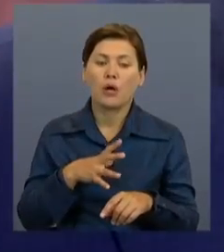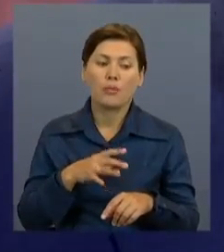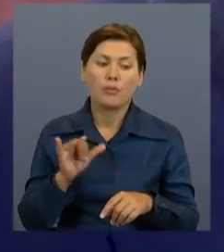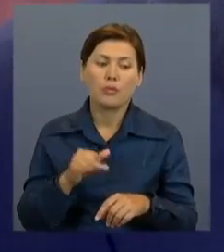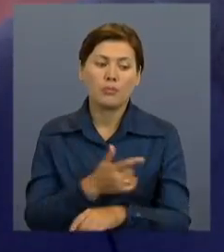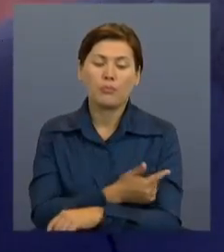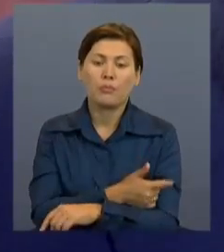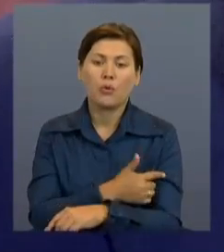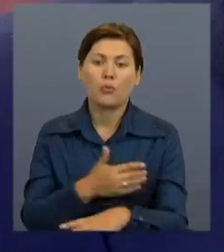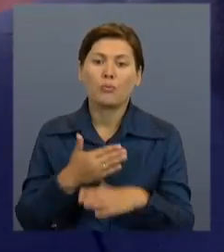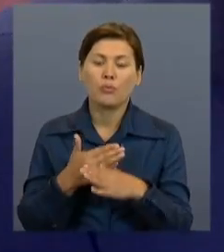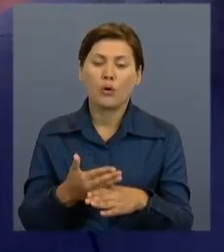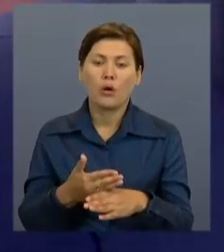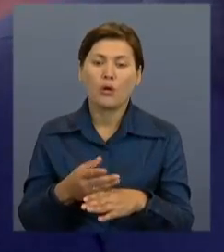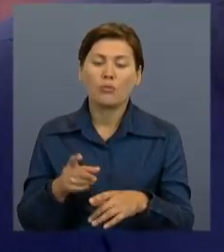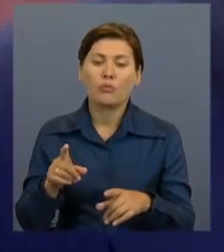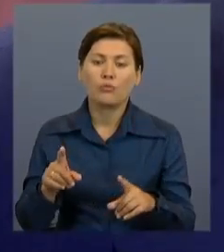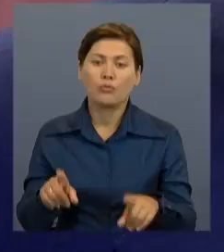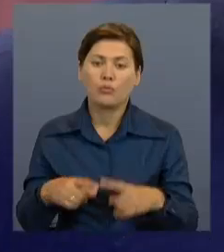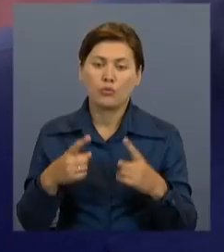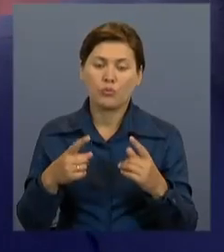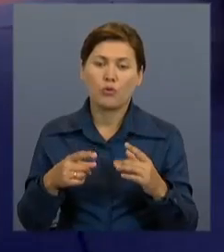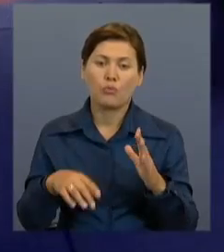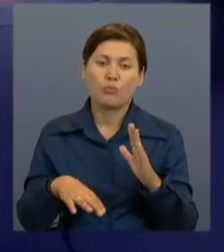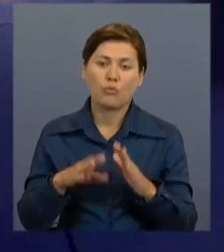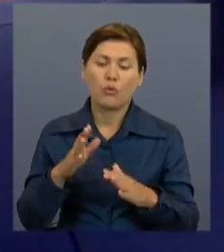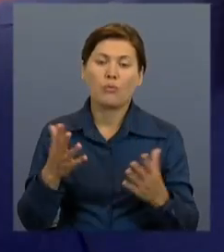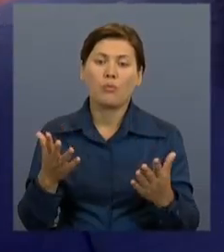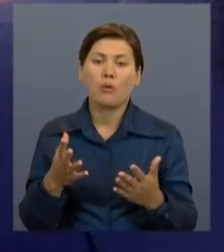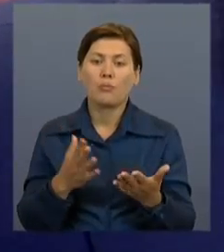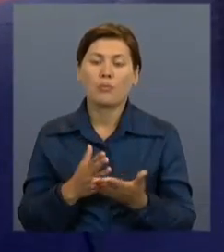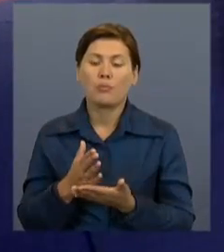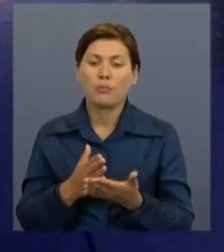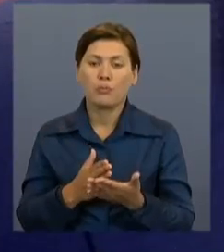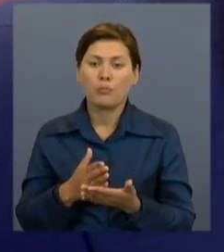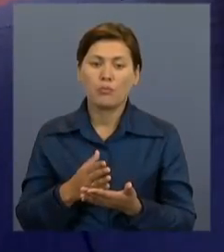кепілдендірілген медициналық көмектің көлемі оңтайландырылғаннан кейін, қандай